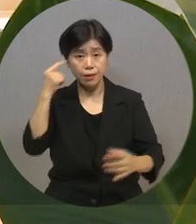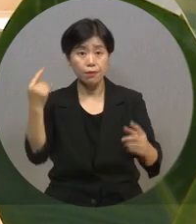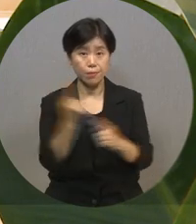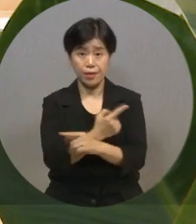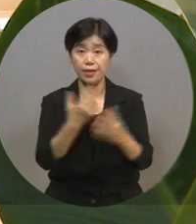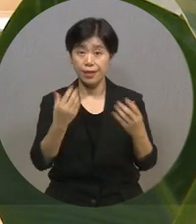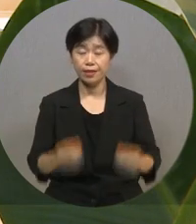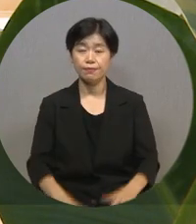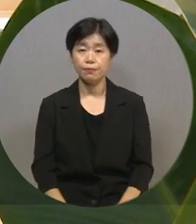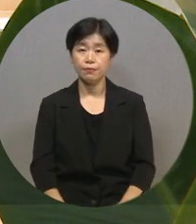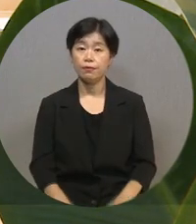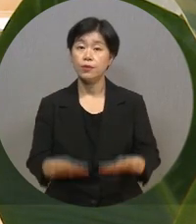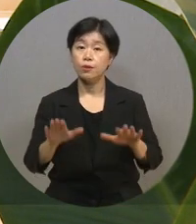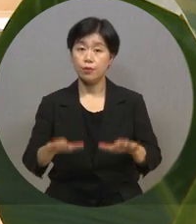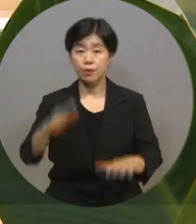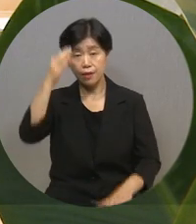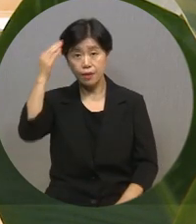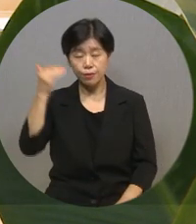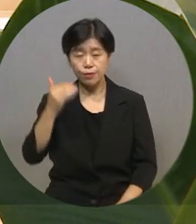오늘